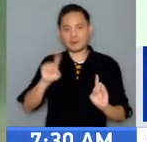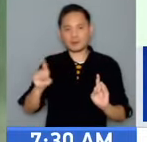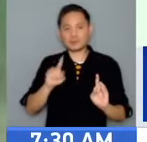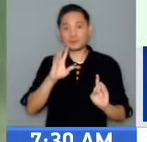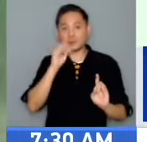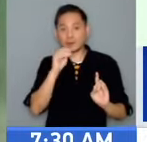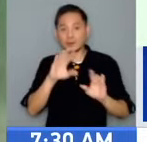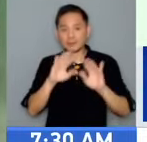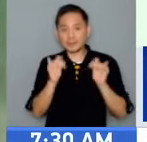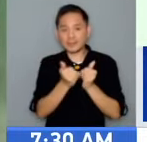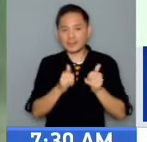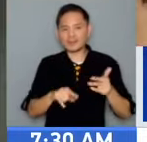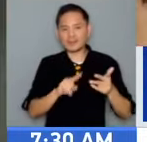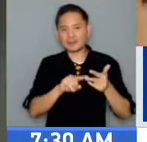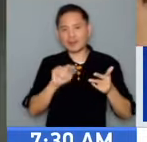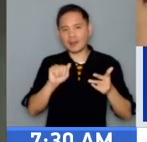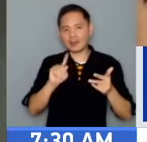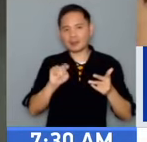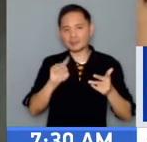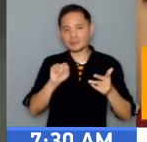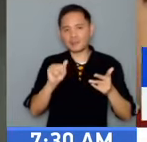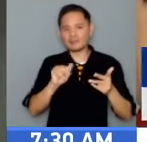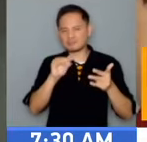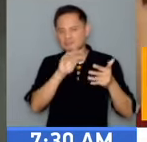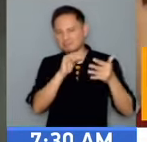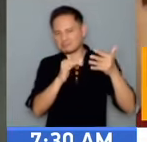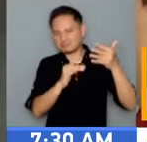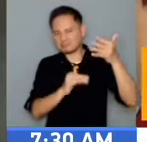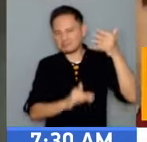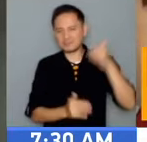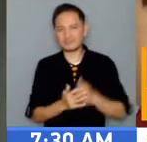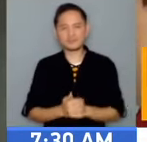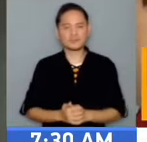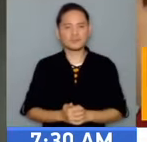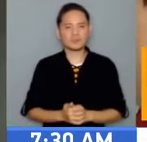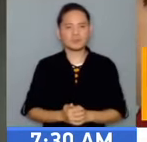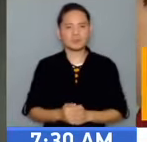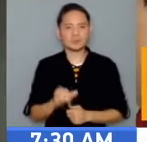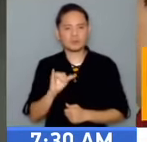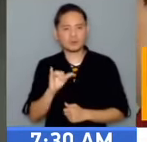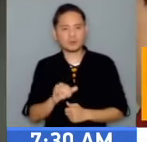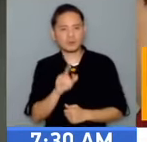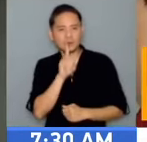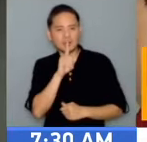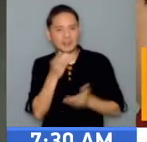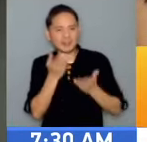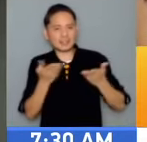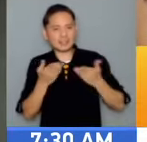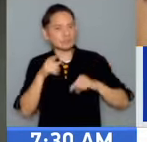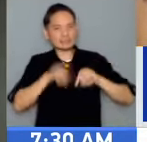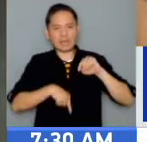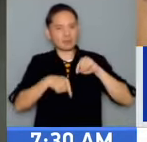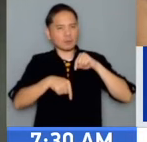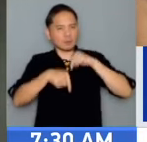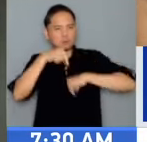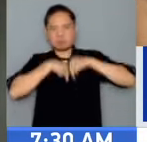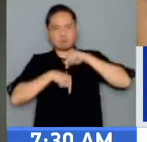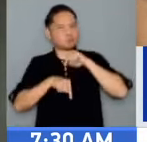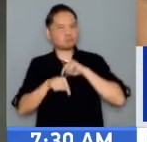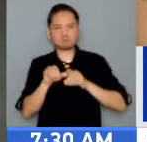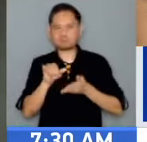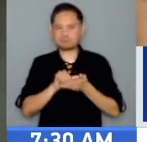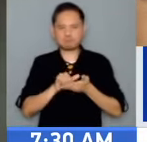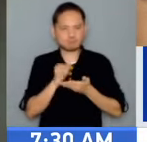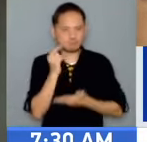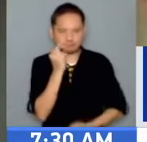Pictures. May mga bagay na hindi mo talaga pwedeng i-rewind. Imposible mo nang ma-rewind. Kaya make the most of